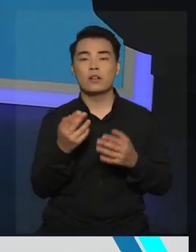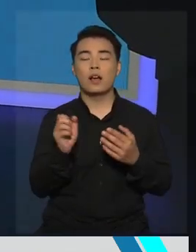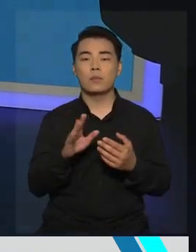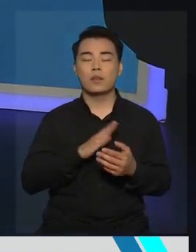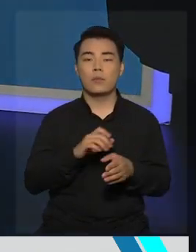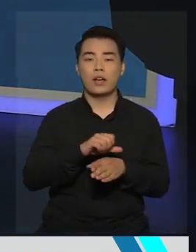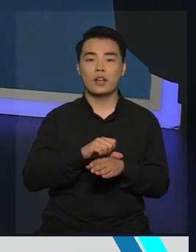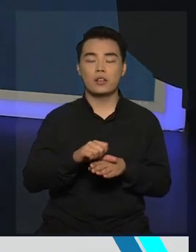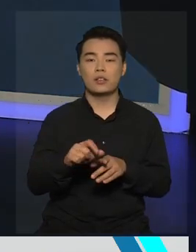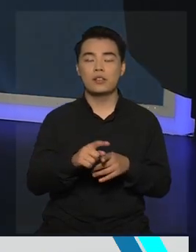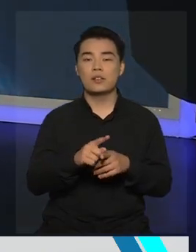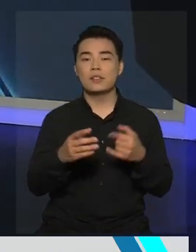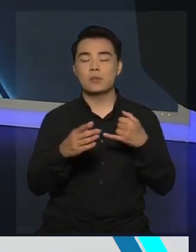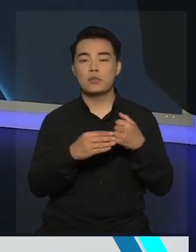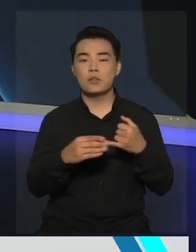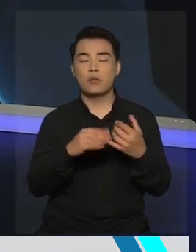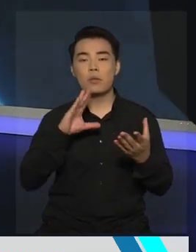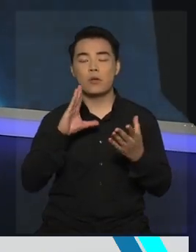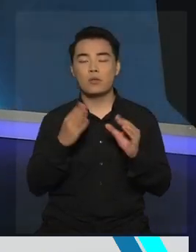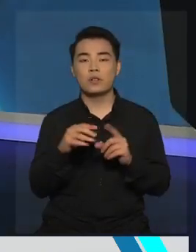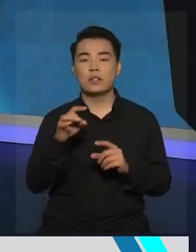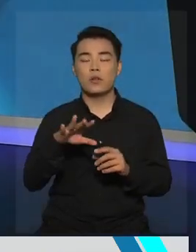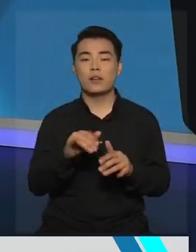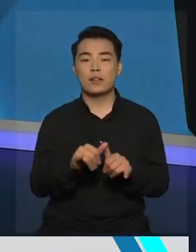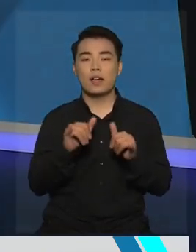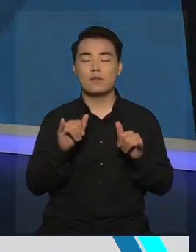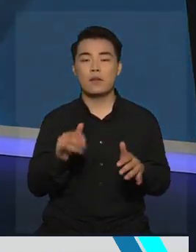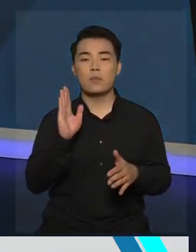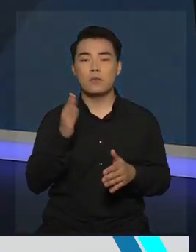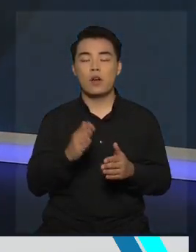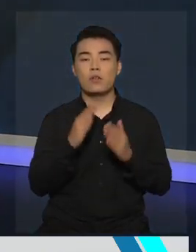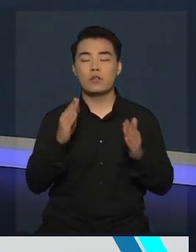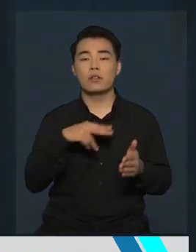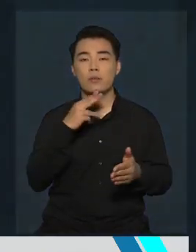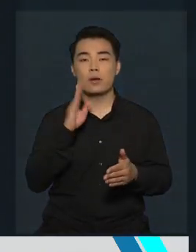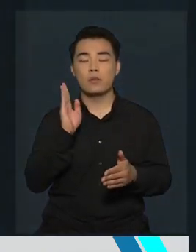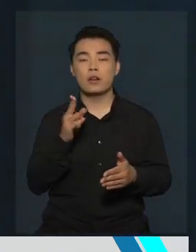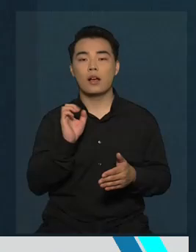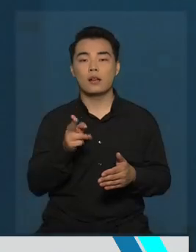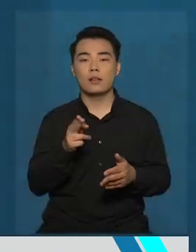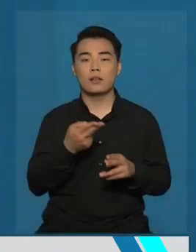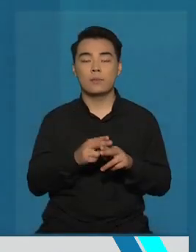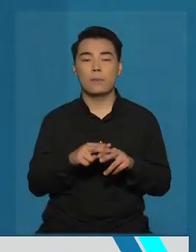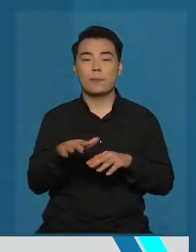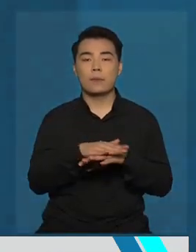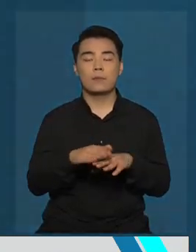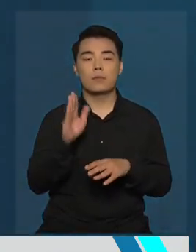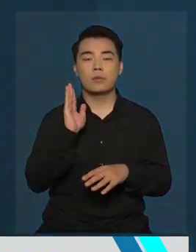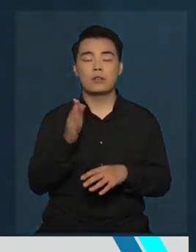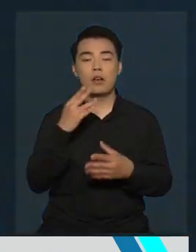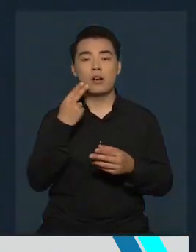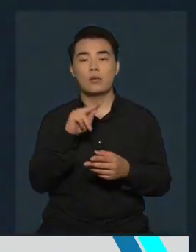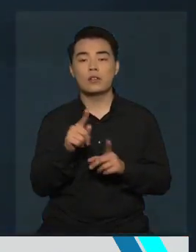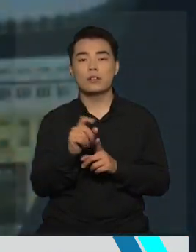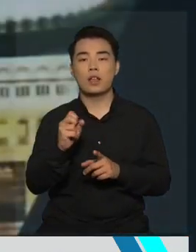приграничные территории в рамках в целом регионального развития будут иметь особый статус, как бы, ну, не только не то, что особый статус, а